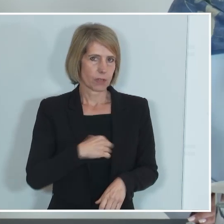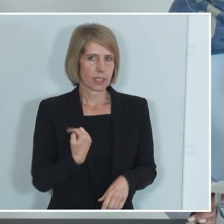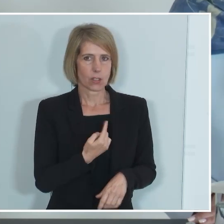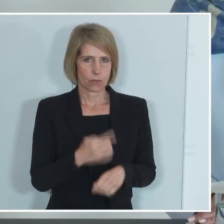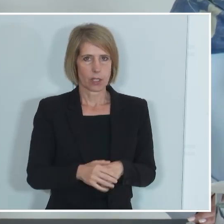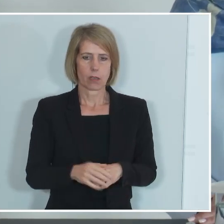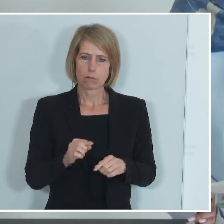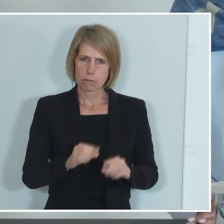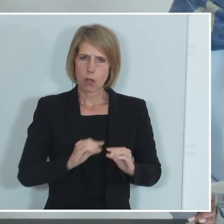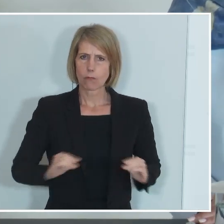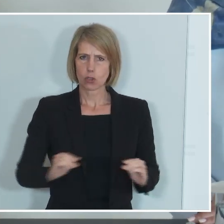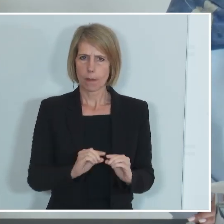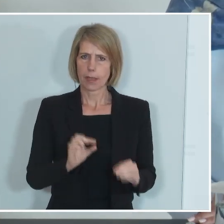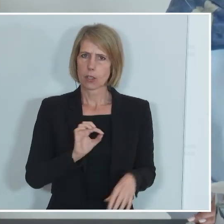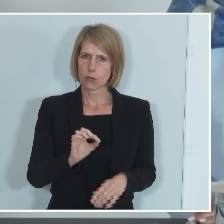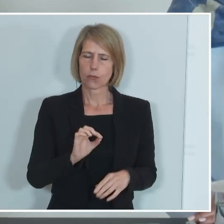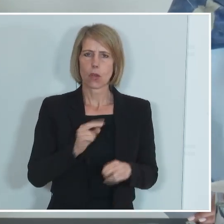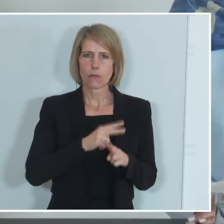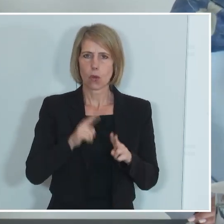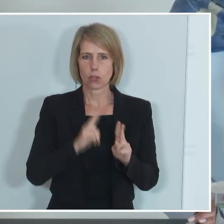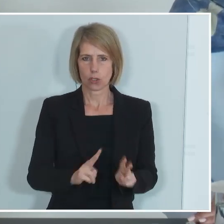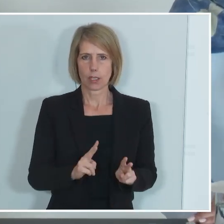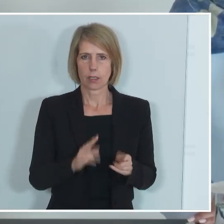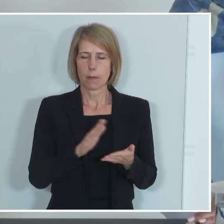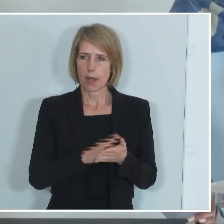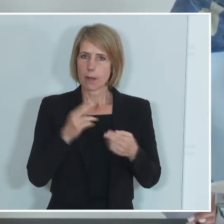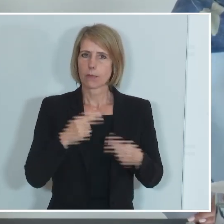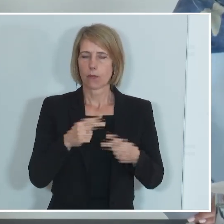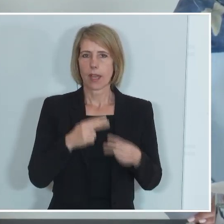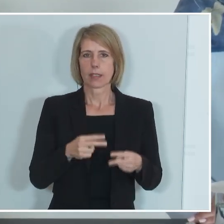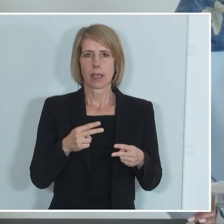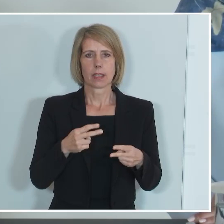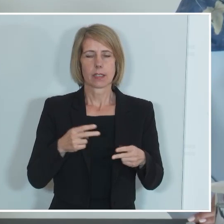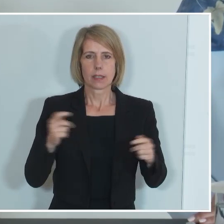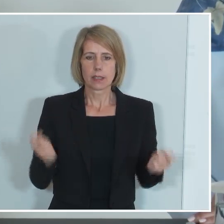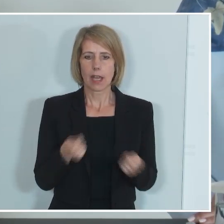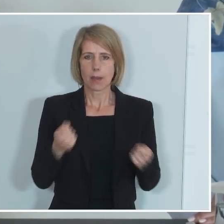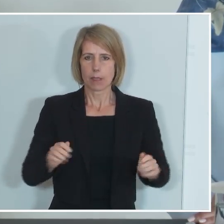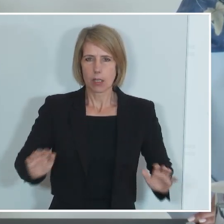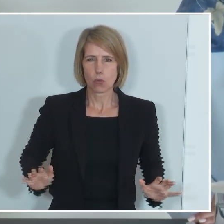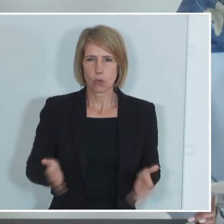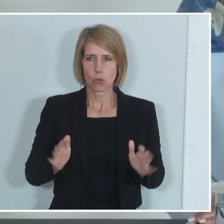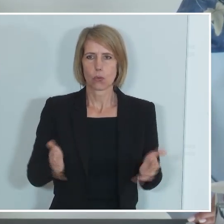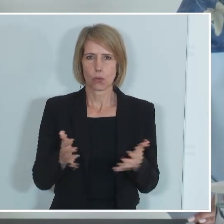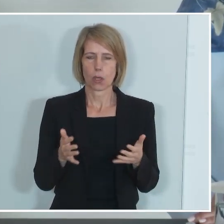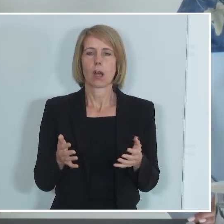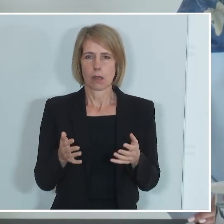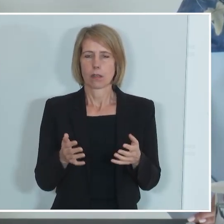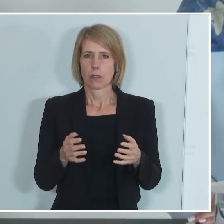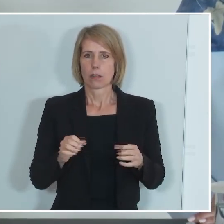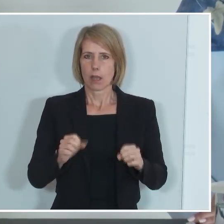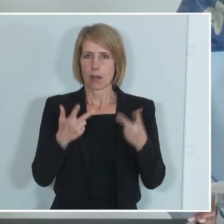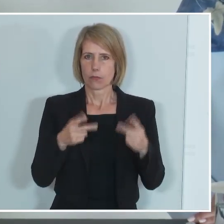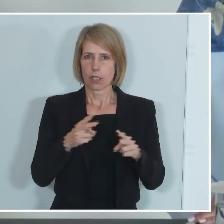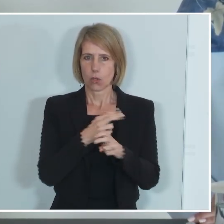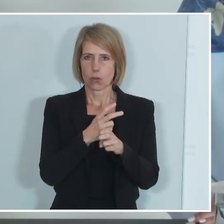das Fundament für den Wohlstand und des Wachstums und er bleibt weiter natürlich eine treibende Kraft der wirtschaftlichen Stärke. Es geht hier auch um Geopolitik. Das ist das,